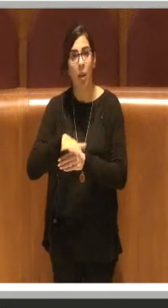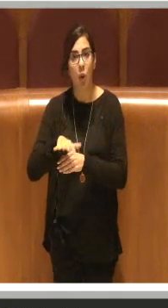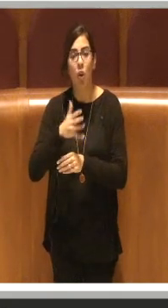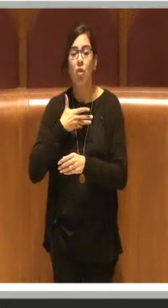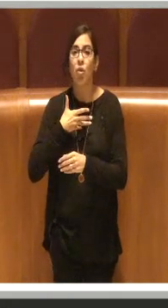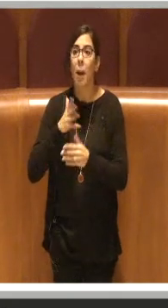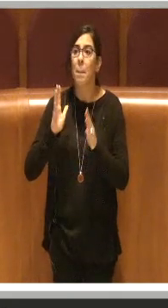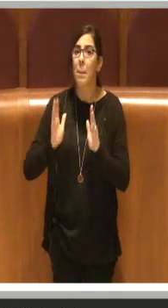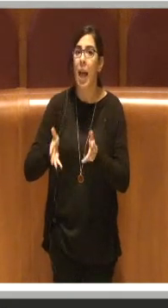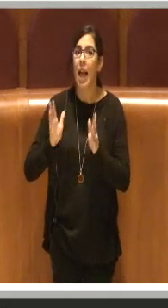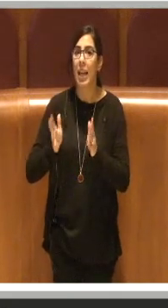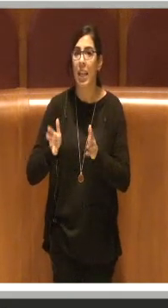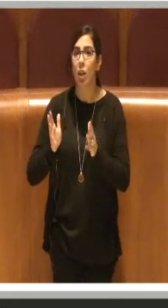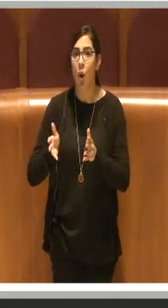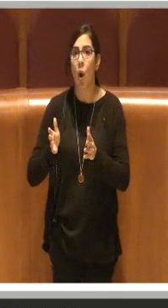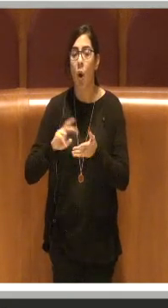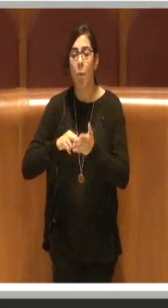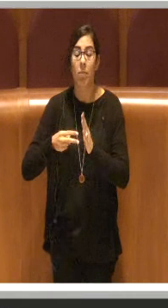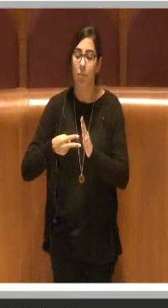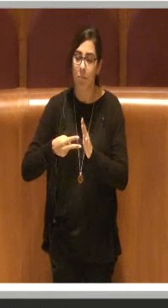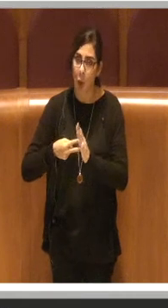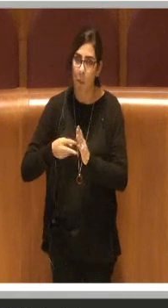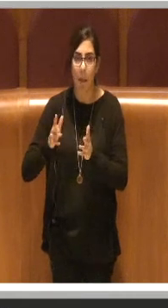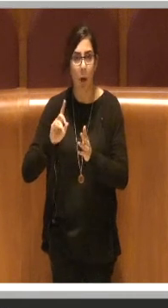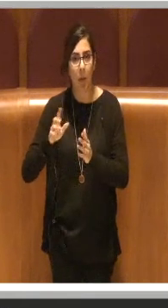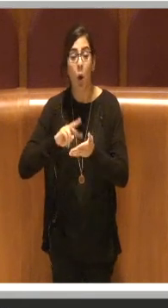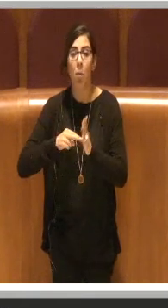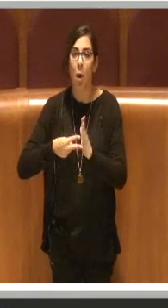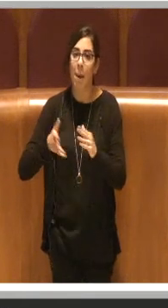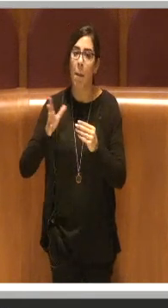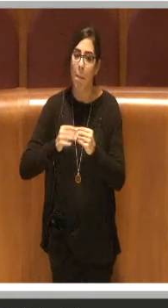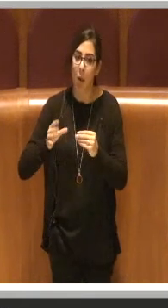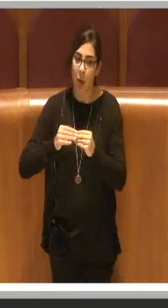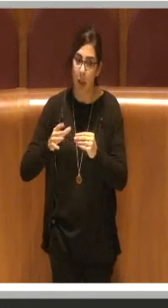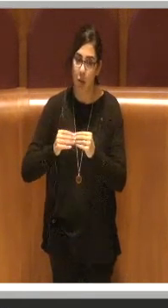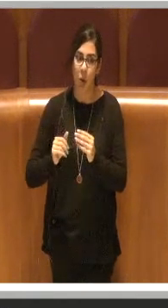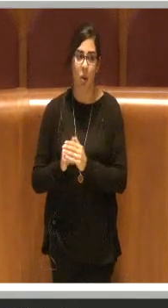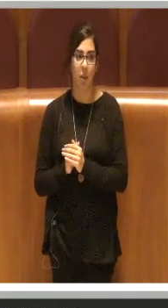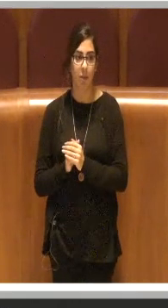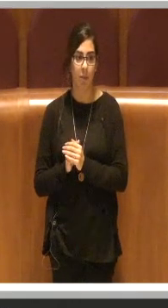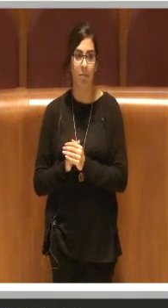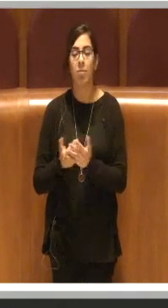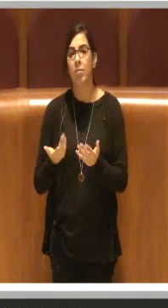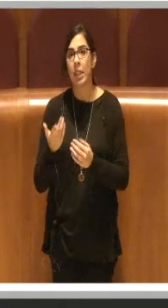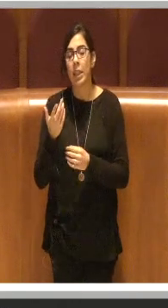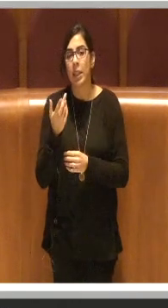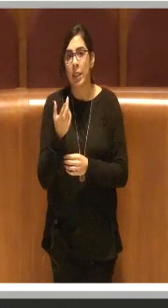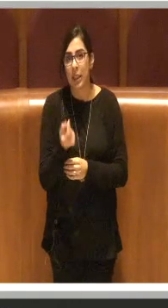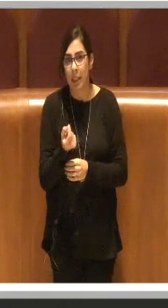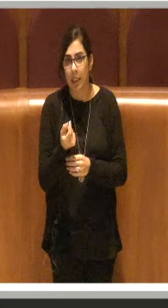pericolo c'è il problema della manutenzione, eccetera eccetera. Abbiamo pochi minuti, quindi cerco